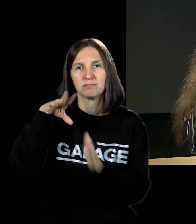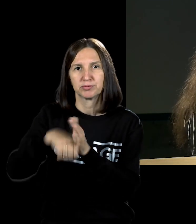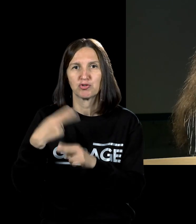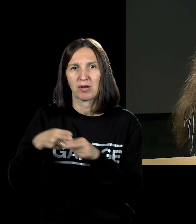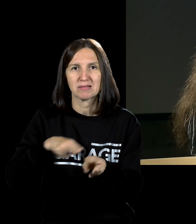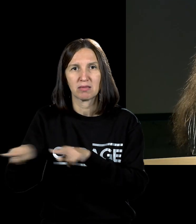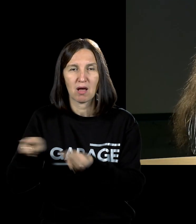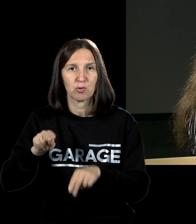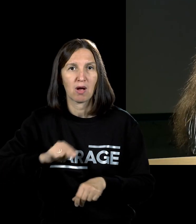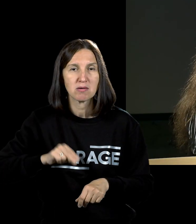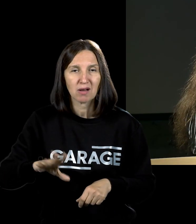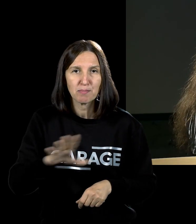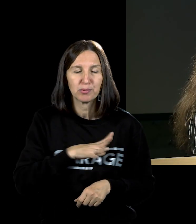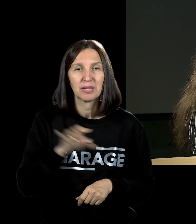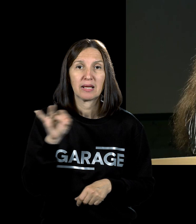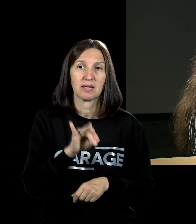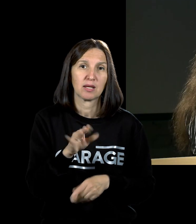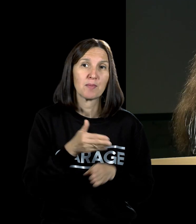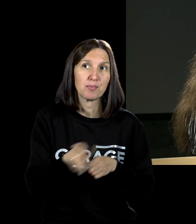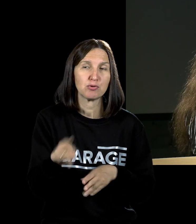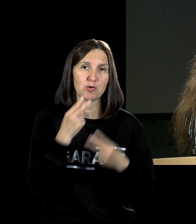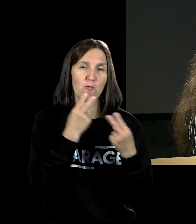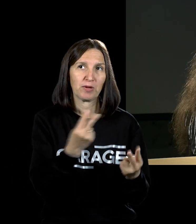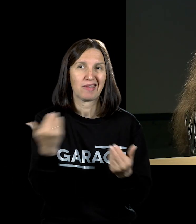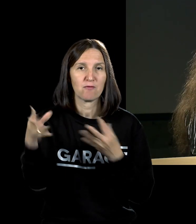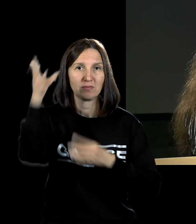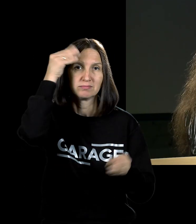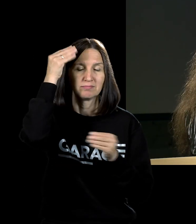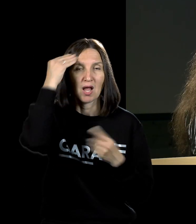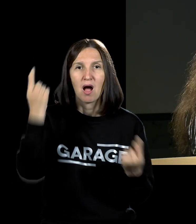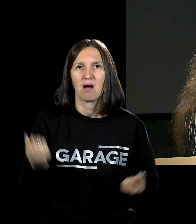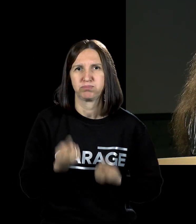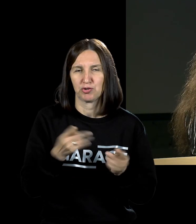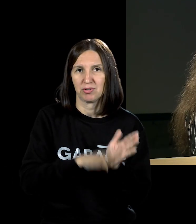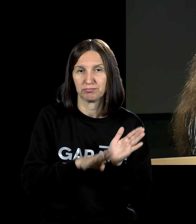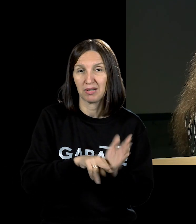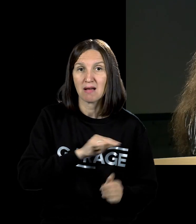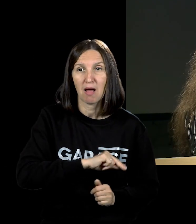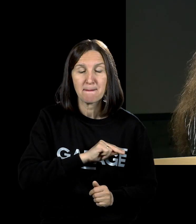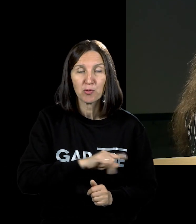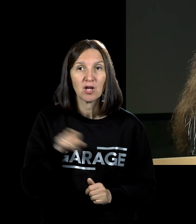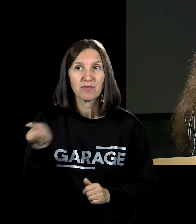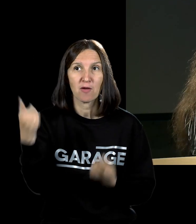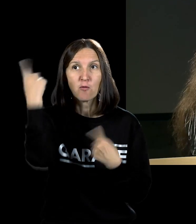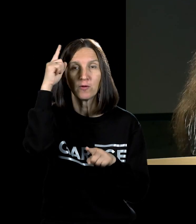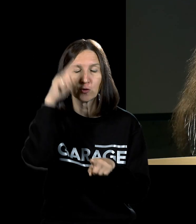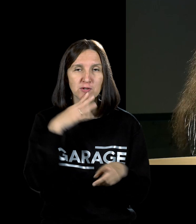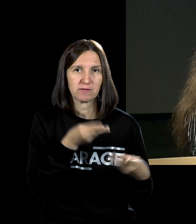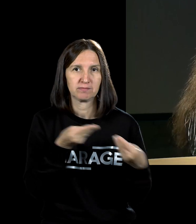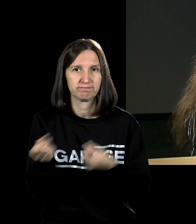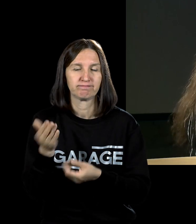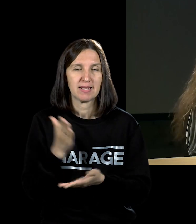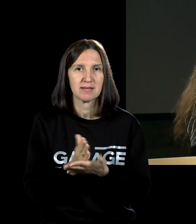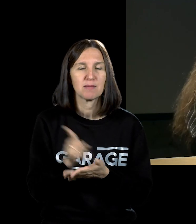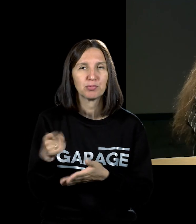дороге. И, как мы потом увидим, все эти опыты, вот, обыденные работы в его произведениях будут сказываться,